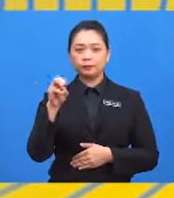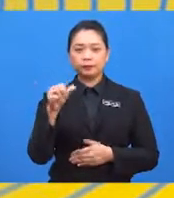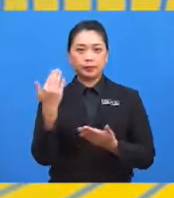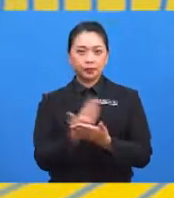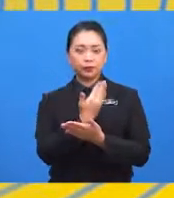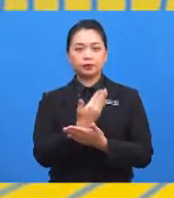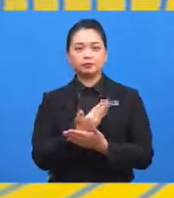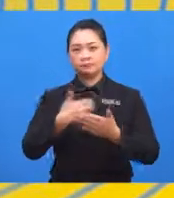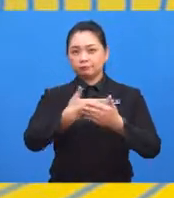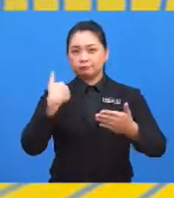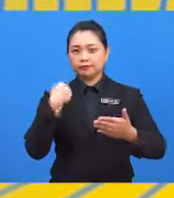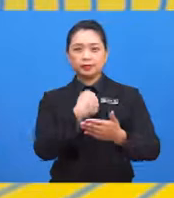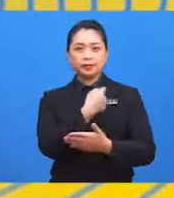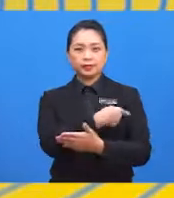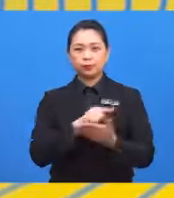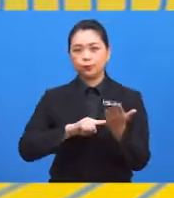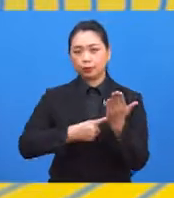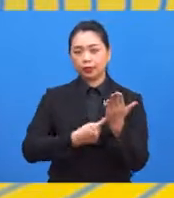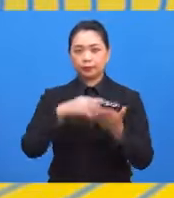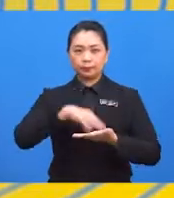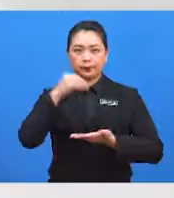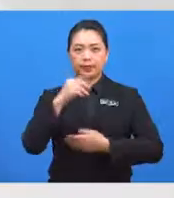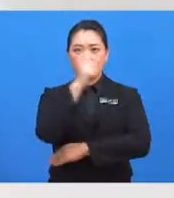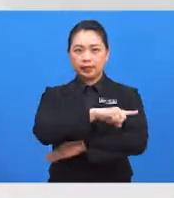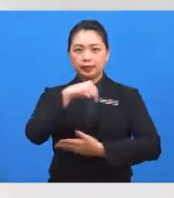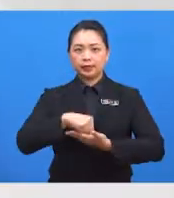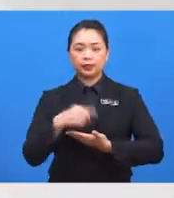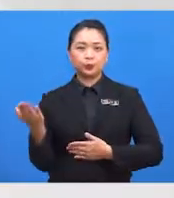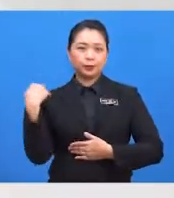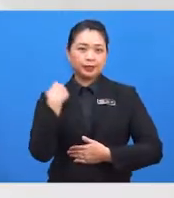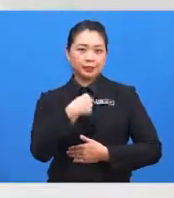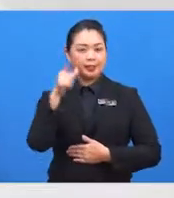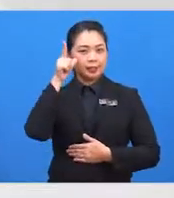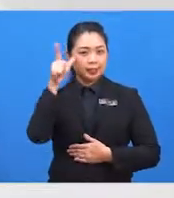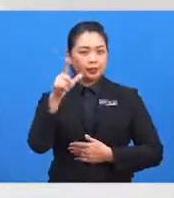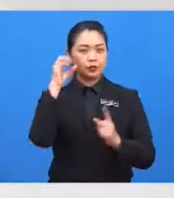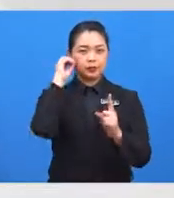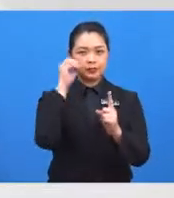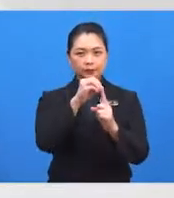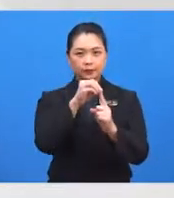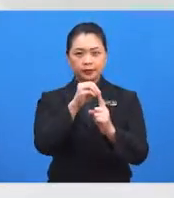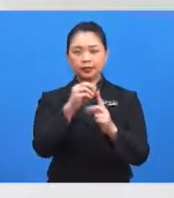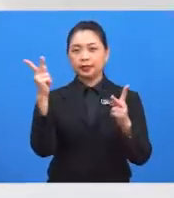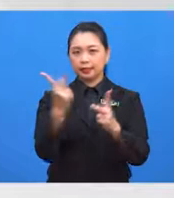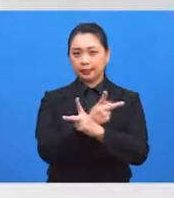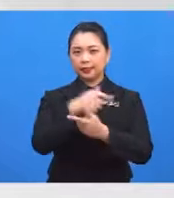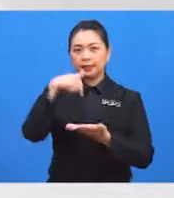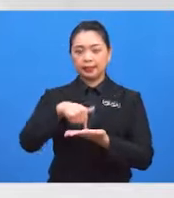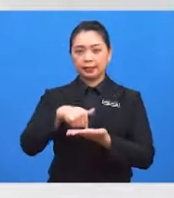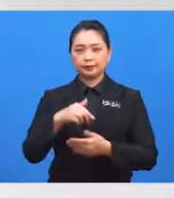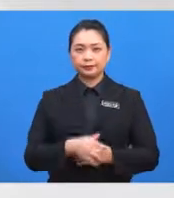Baik, sebelum kita memulakan pembelajaran hari ini, jom kita lihat objektif pembelajaran pada episod kali ini.